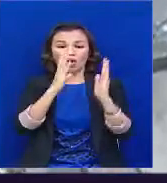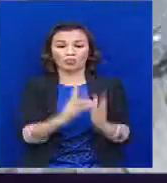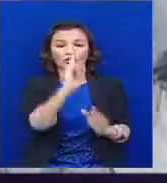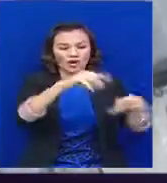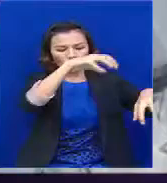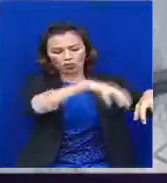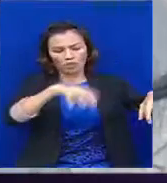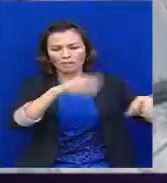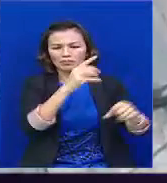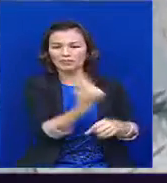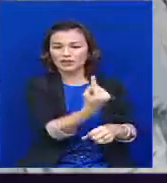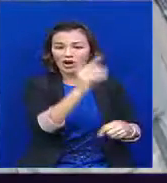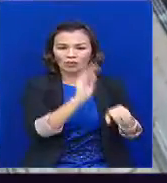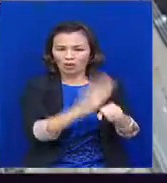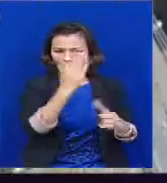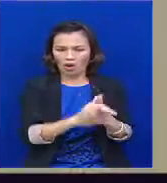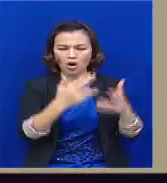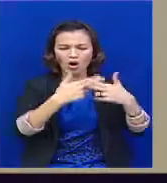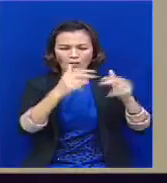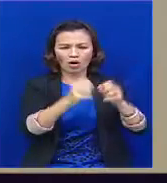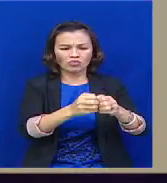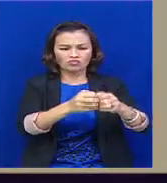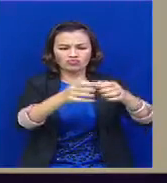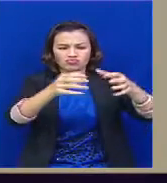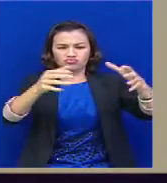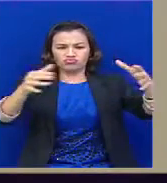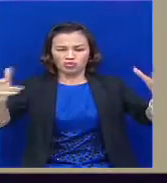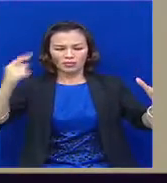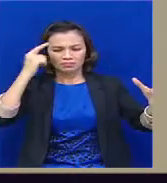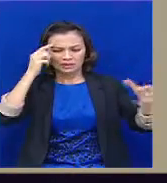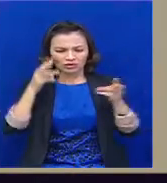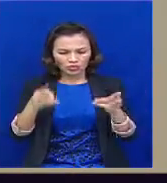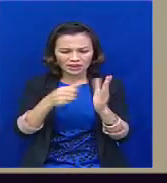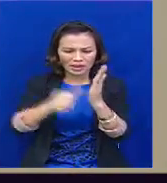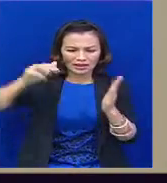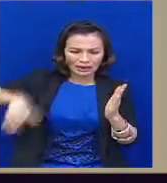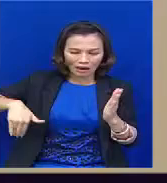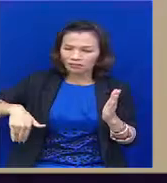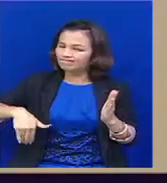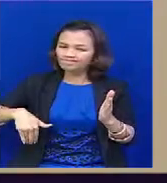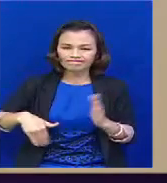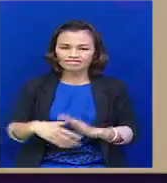านหนึ่งและไม่อยากให้มีการปล่อยไว้จำนวนมากแล้วค่อยคิดหาวิธีการกำจัด